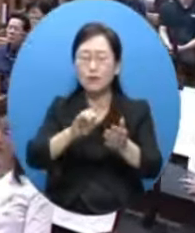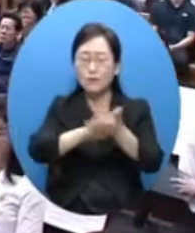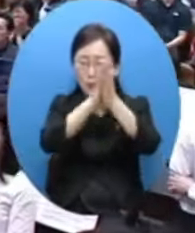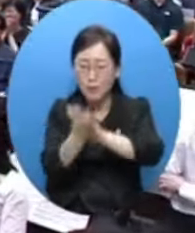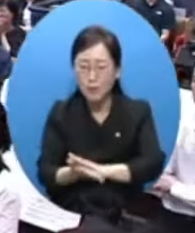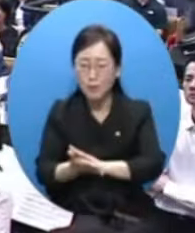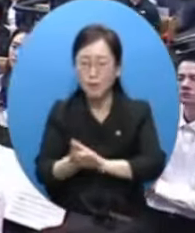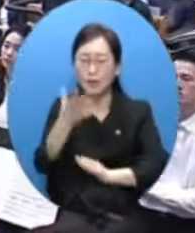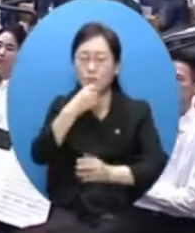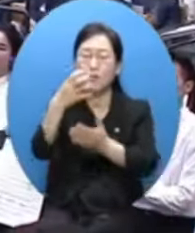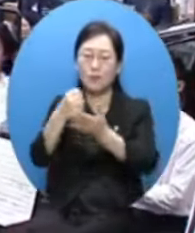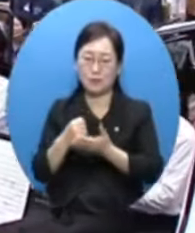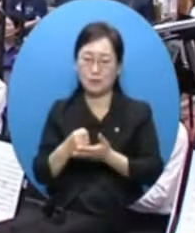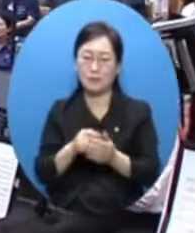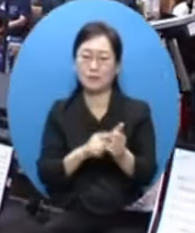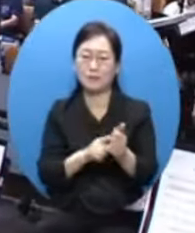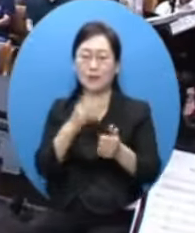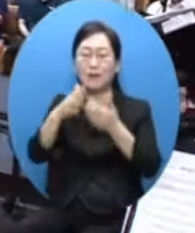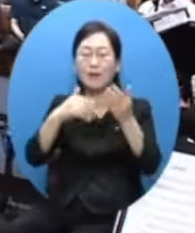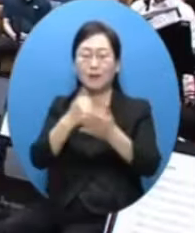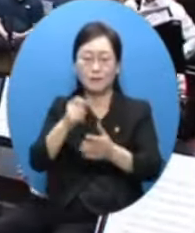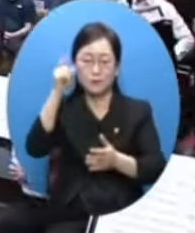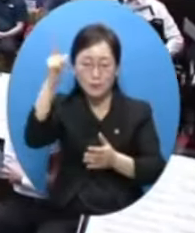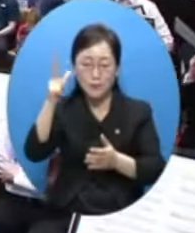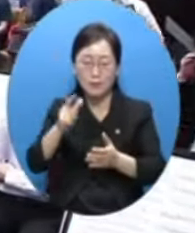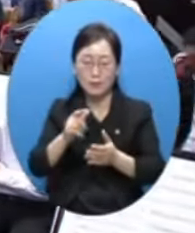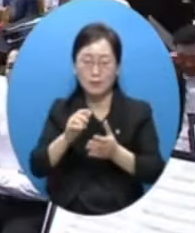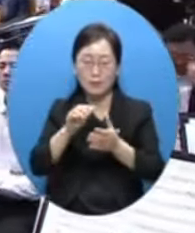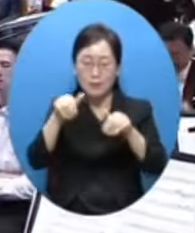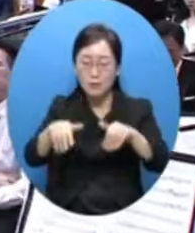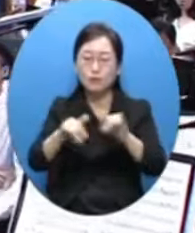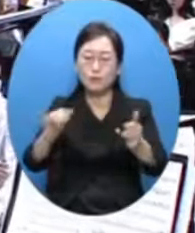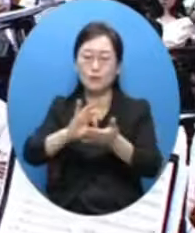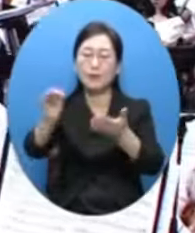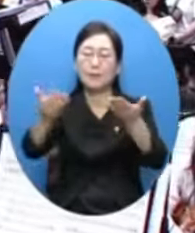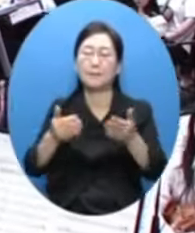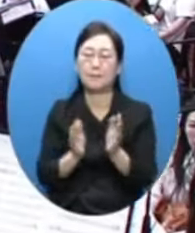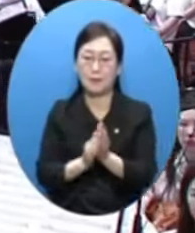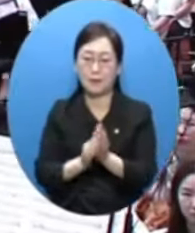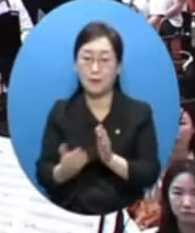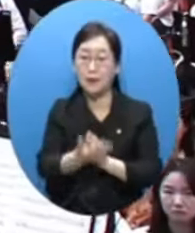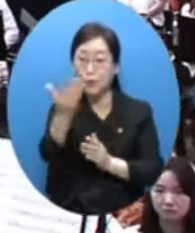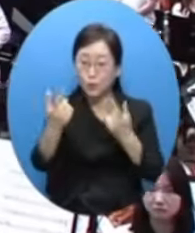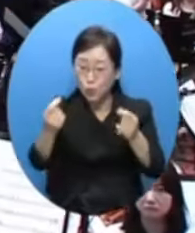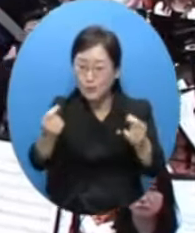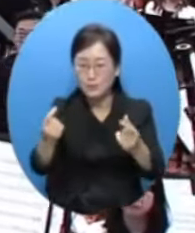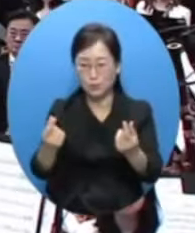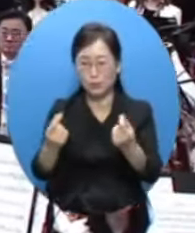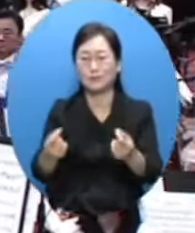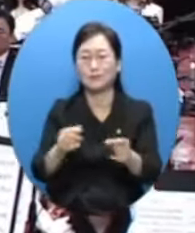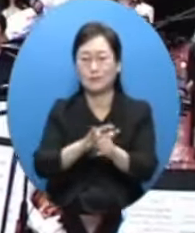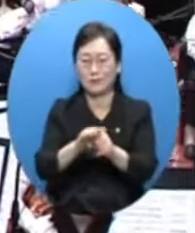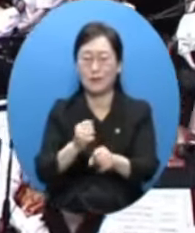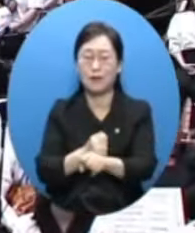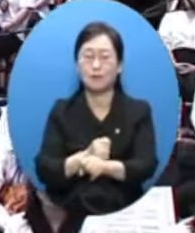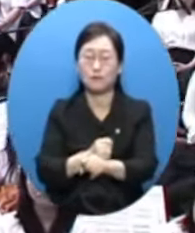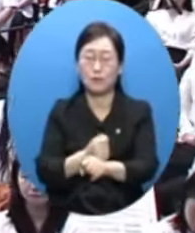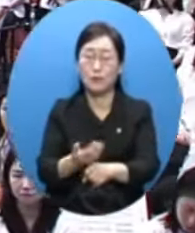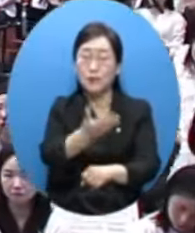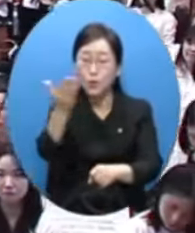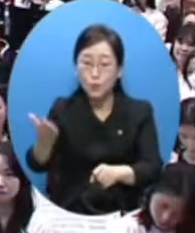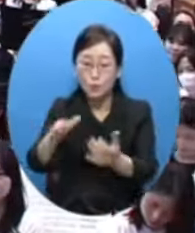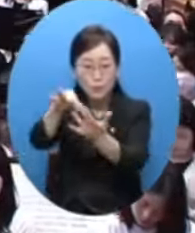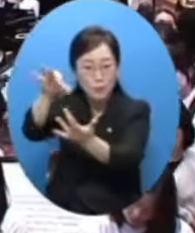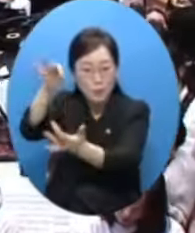살았습니다. 하나님 앞에 위대한 일꾼으로 쓰임받았습니다. 여러분, 주님이 우리를 이렇게 사랑하십니다. 우리를 이렇게 사랑해서 여러분을